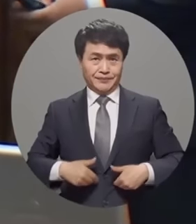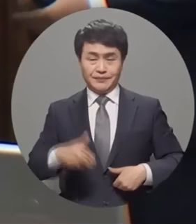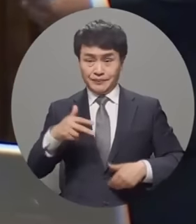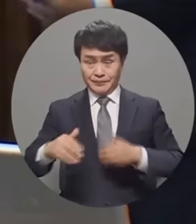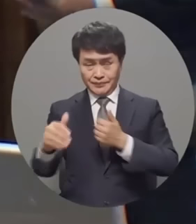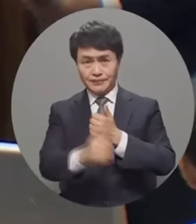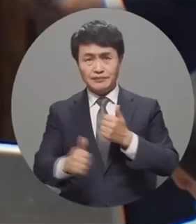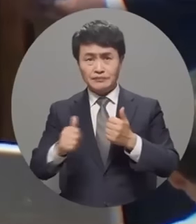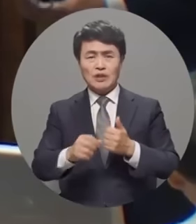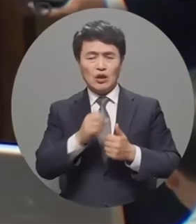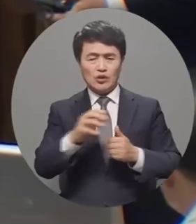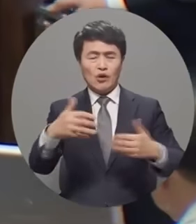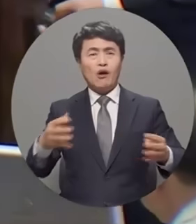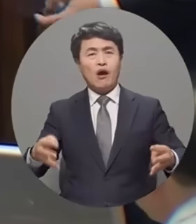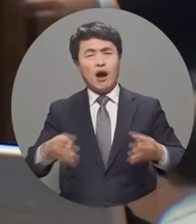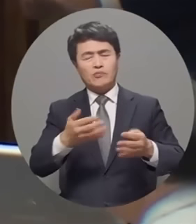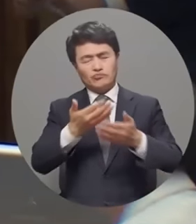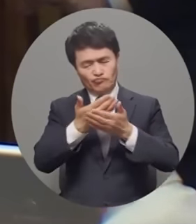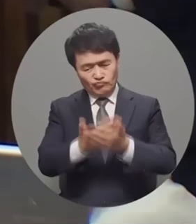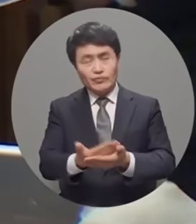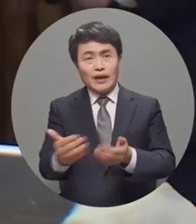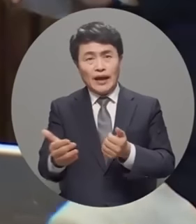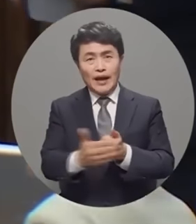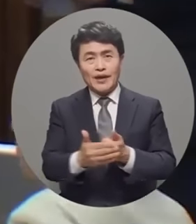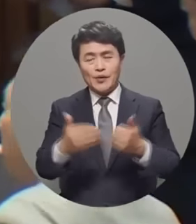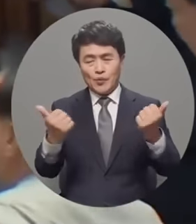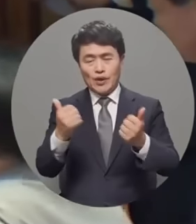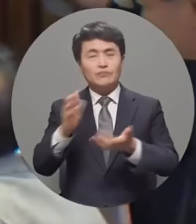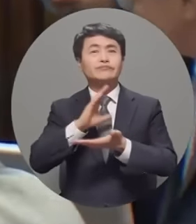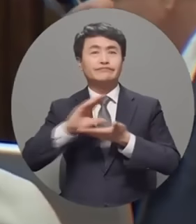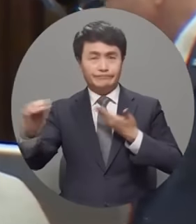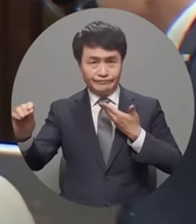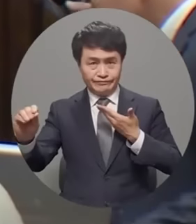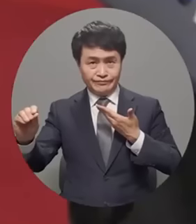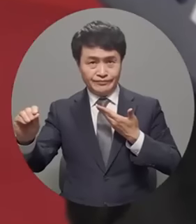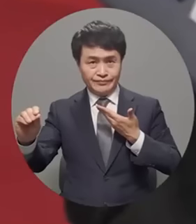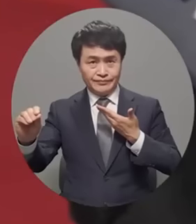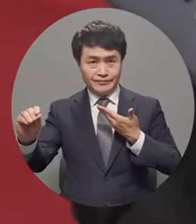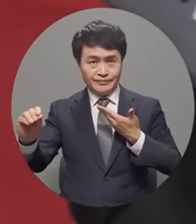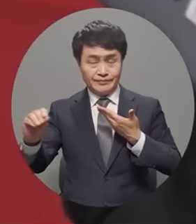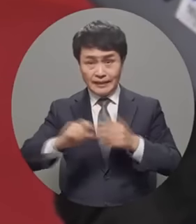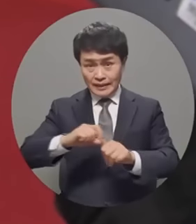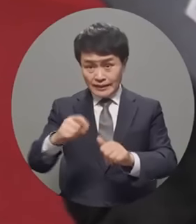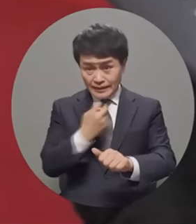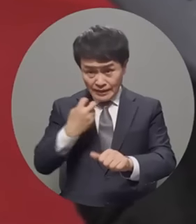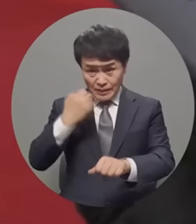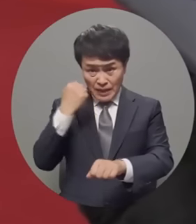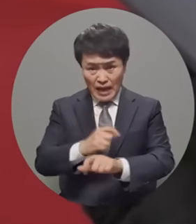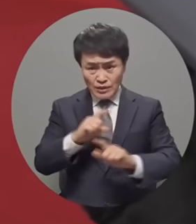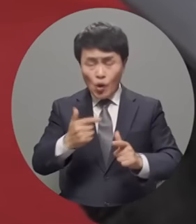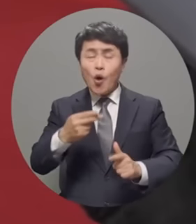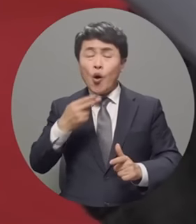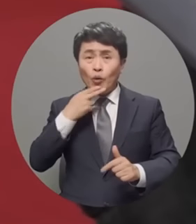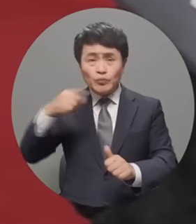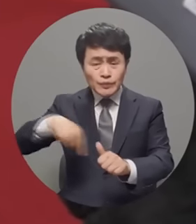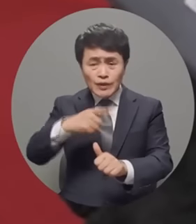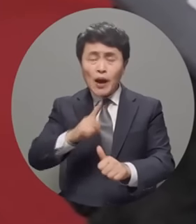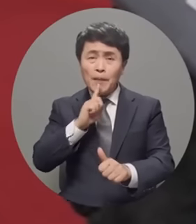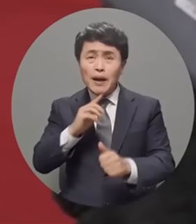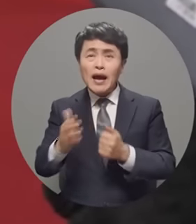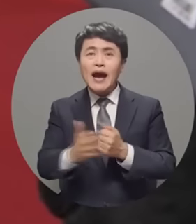역시 여야 합의가 중요하다며 회의장을 퇴장했고 특검을 하지 않을 수가 없는 상황이라고